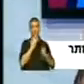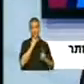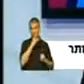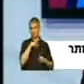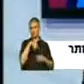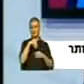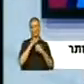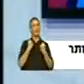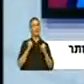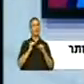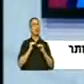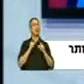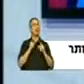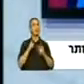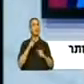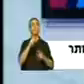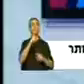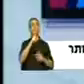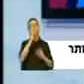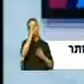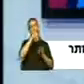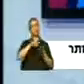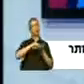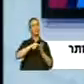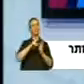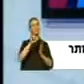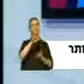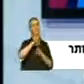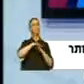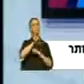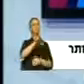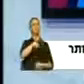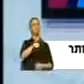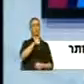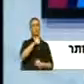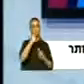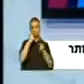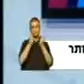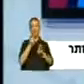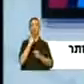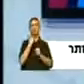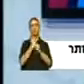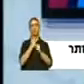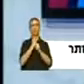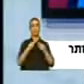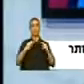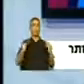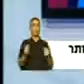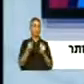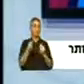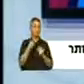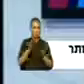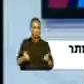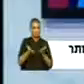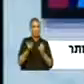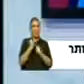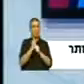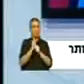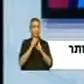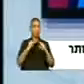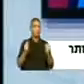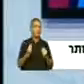בקרב ליברלים, שאובמה יתווה את המדיניות של המזרח התיכון. הוא יכריח את ישראל לעשות כל מיני צעדים, הוא ידחוף אותה לעשות כל מיני